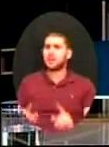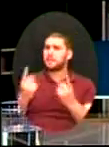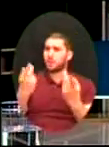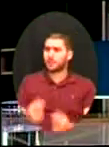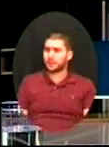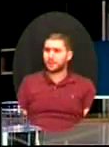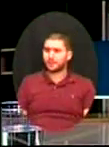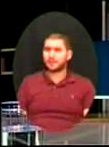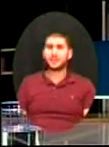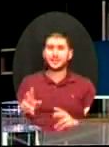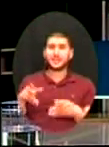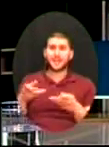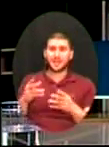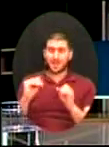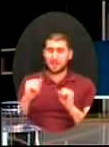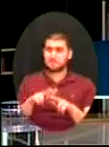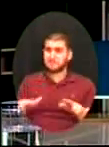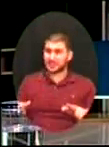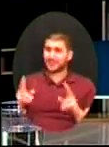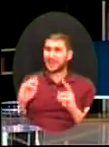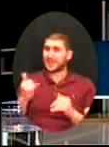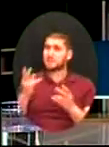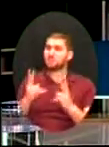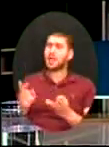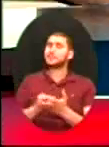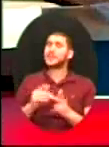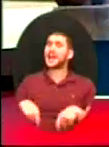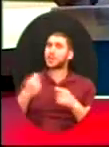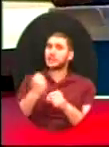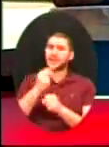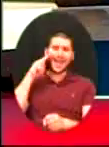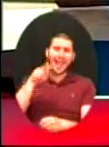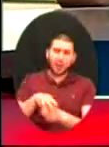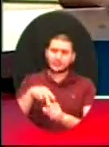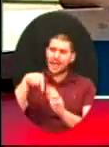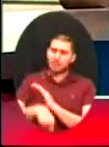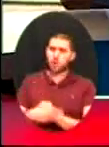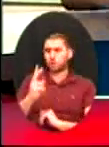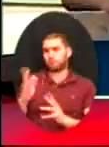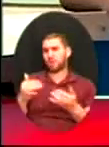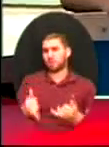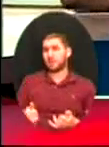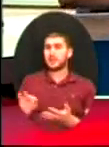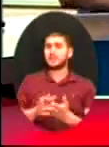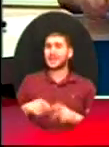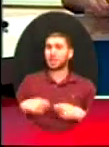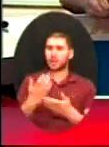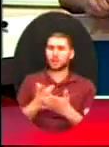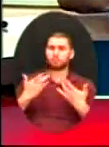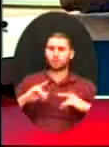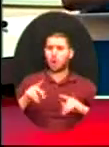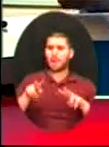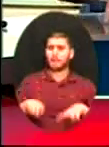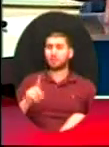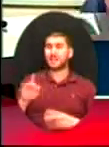התשתית החקיקתית הקיימת כן מאפשרת למשרד החינוך לבצע רגולציה יותר עמוקה ממה שהוא עושה כיום. משרד החינוך בחר שלא לממש